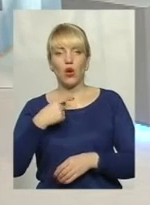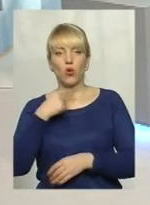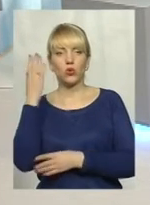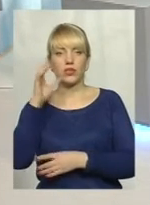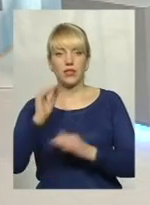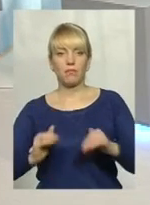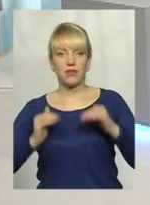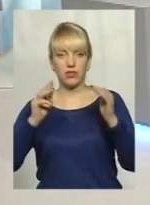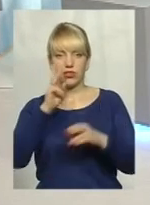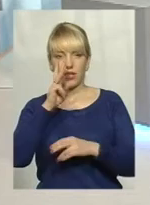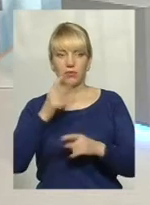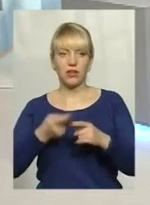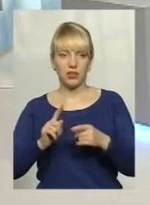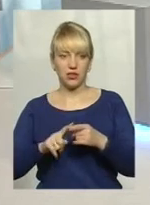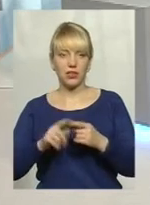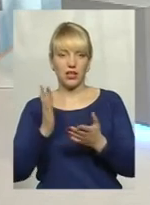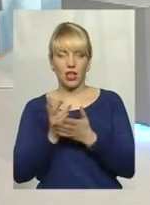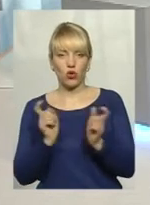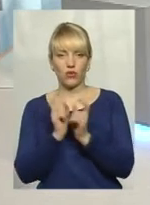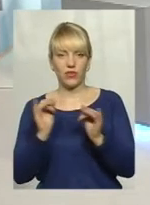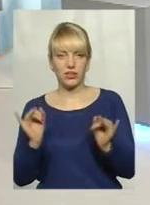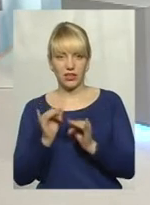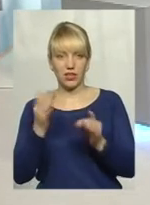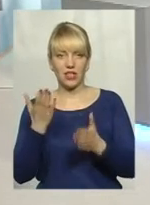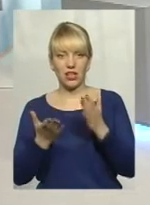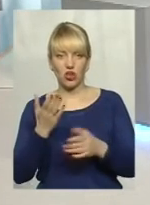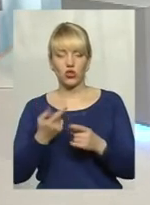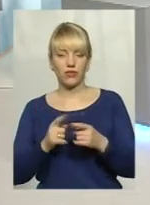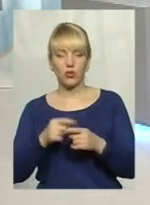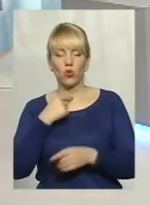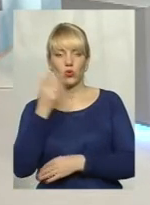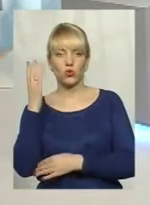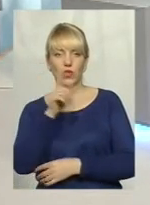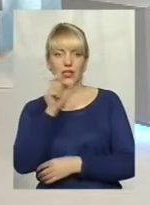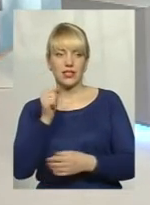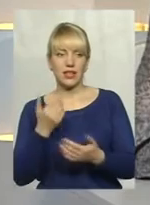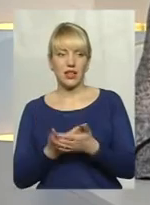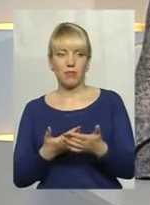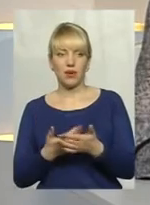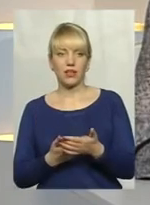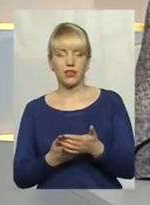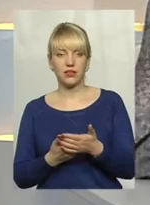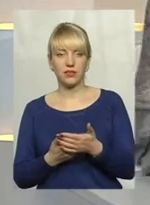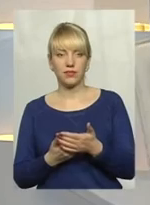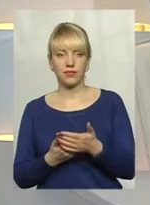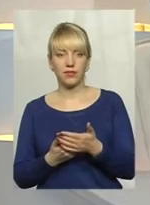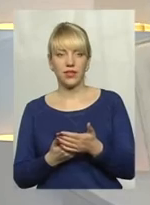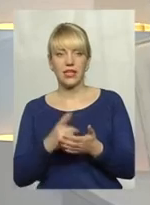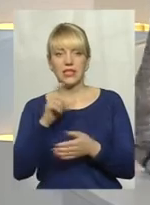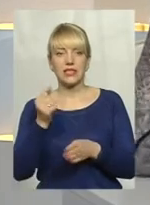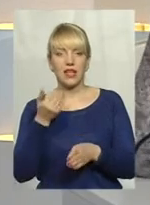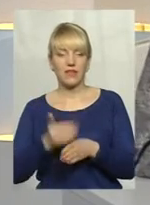заробітної плати, це так є конфліктом інтересів. Якщо ж він голосує за, не знаю, там, за виділення, ну, до прикладу, тролейбусів, наприклад,